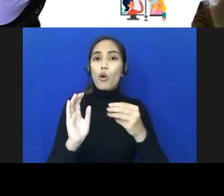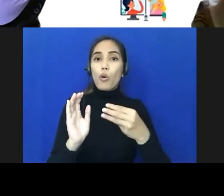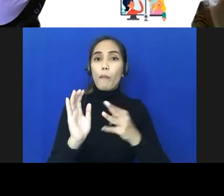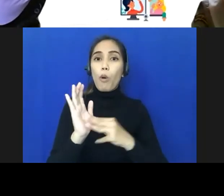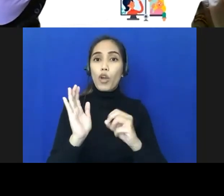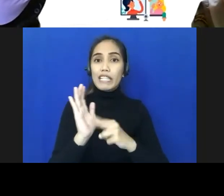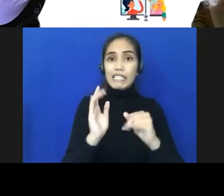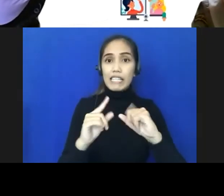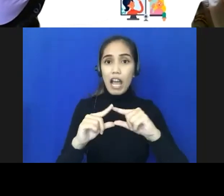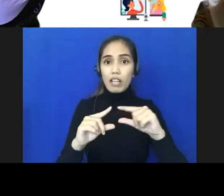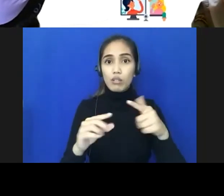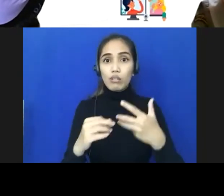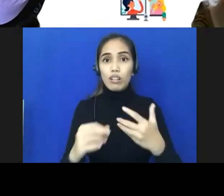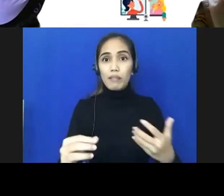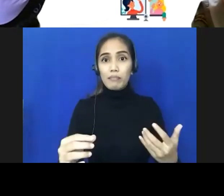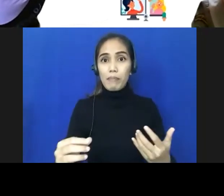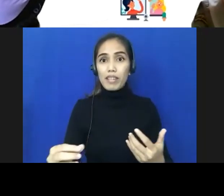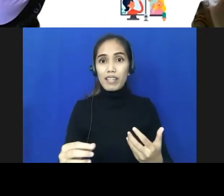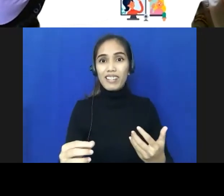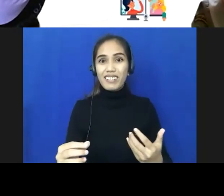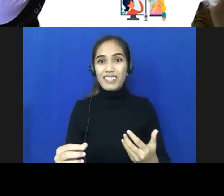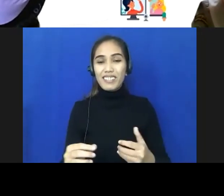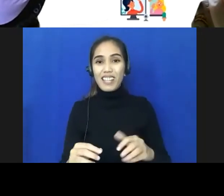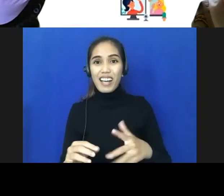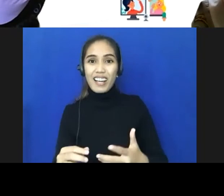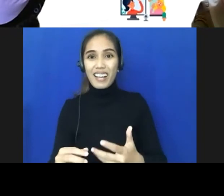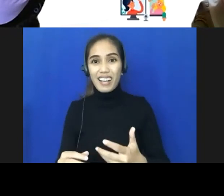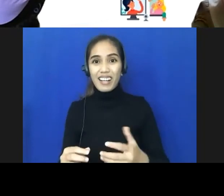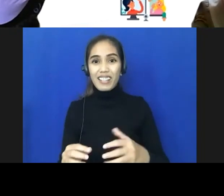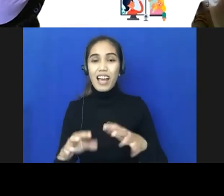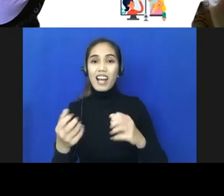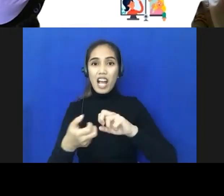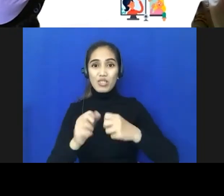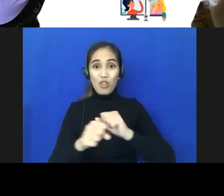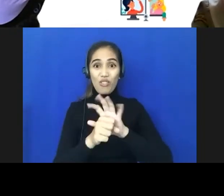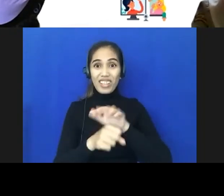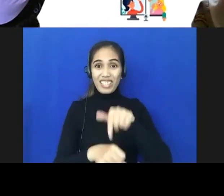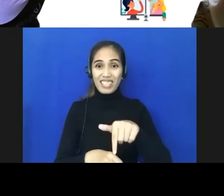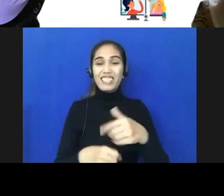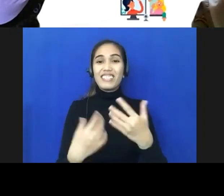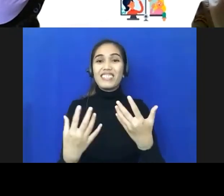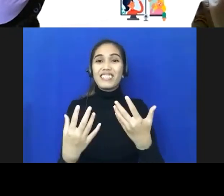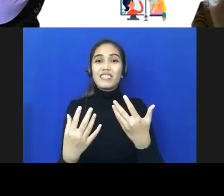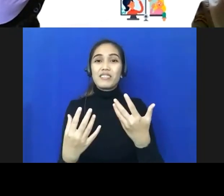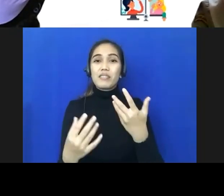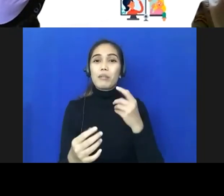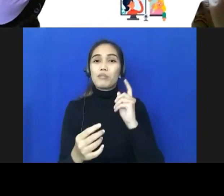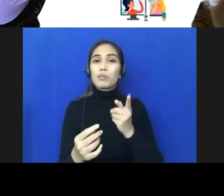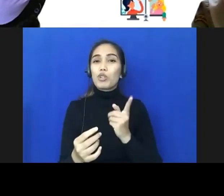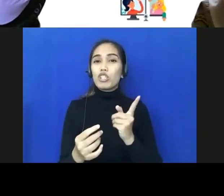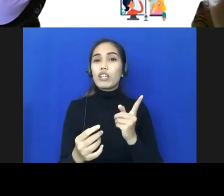terbesar meninggal. Nah, kasus COVID-19 ini itu juga sangat